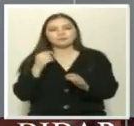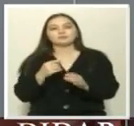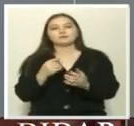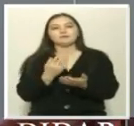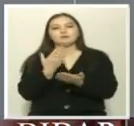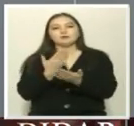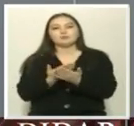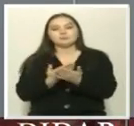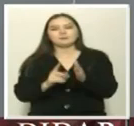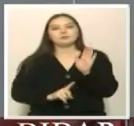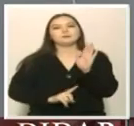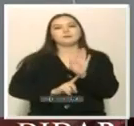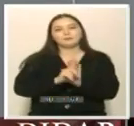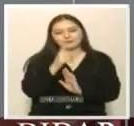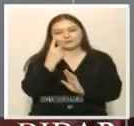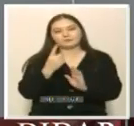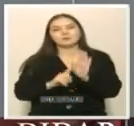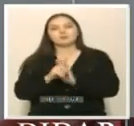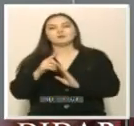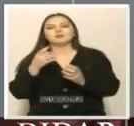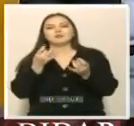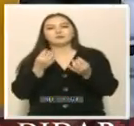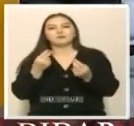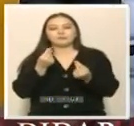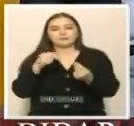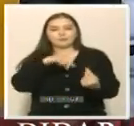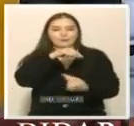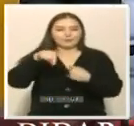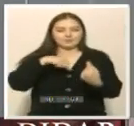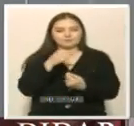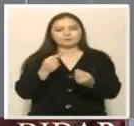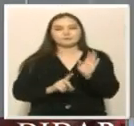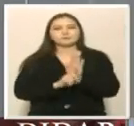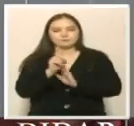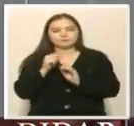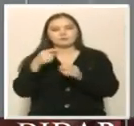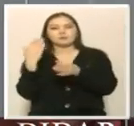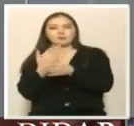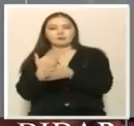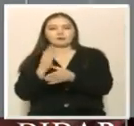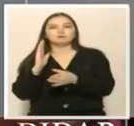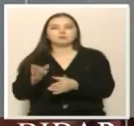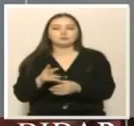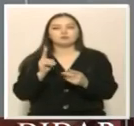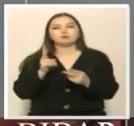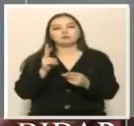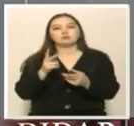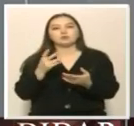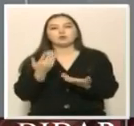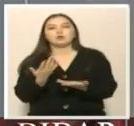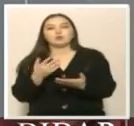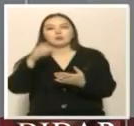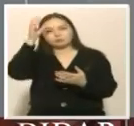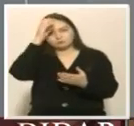своего первоначального бизнеса со стороны государства обучили трудоустроили на постоянную работу если человек имеющих инвалидность